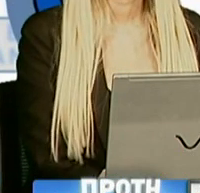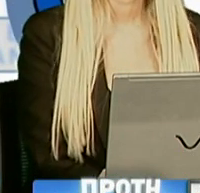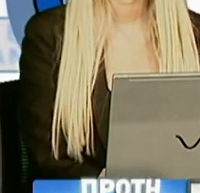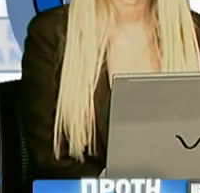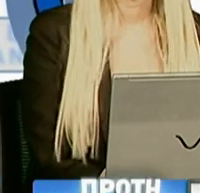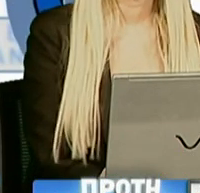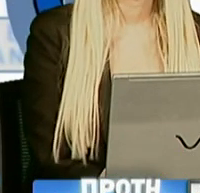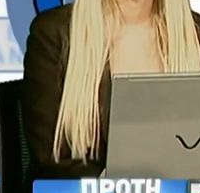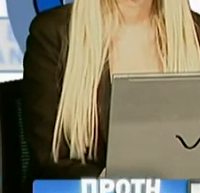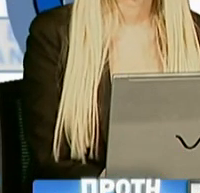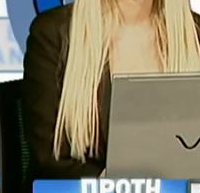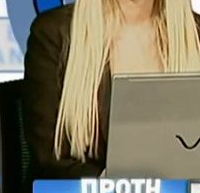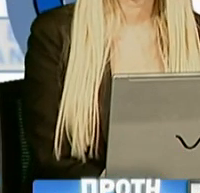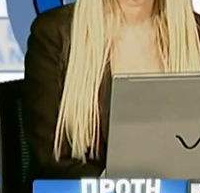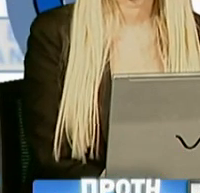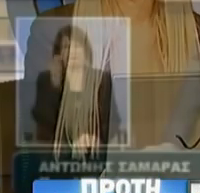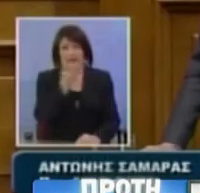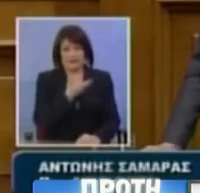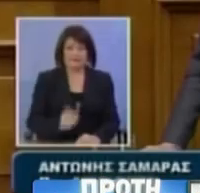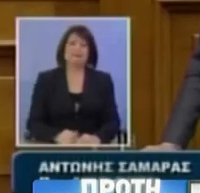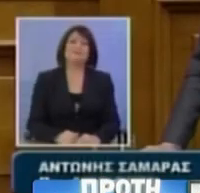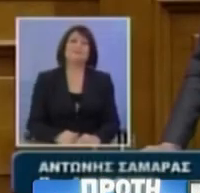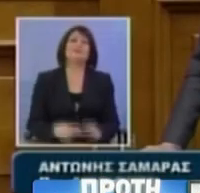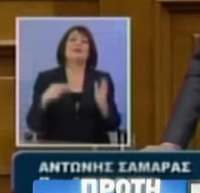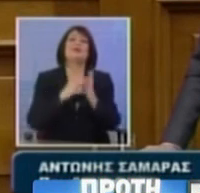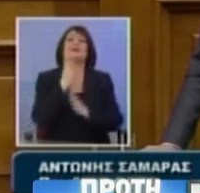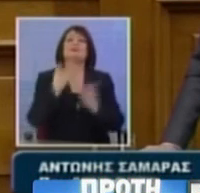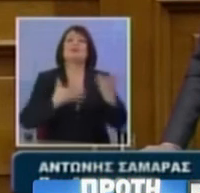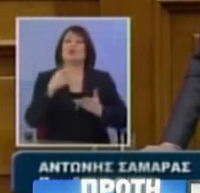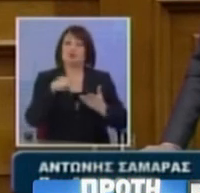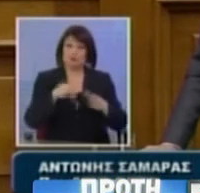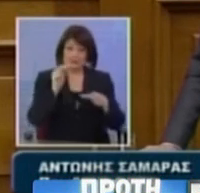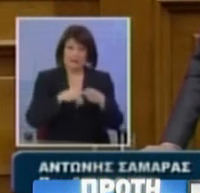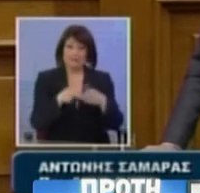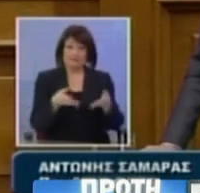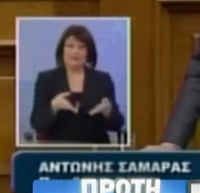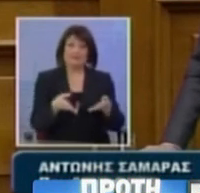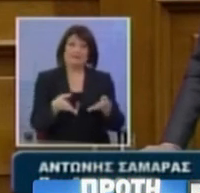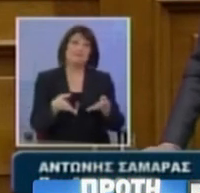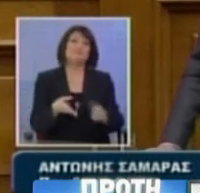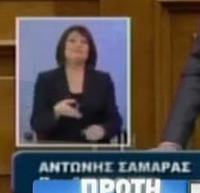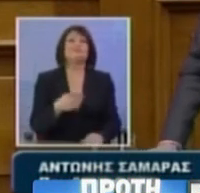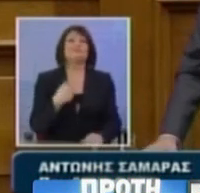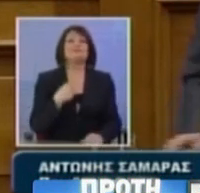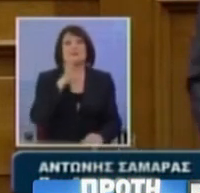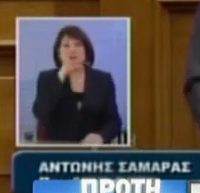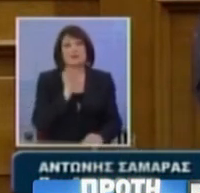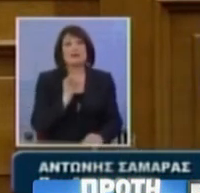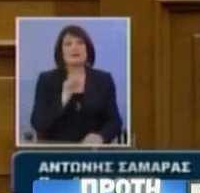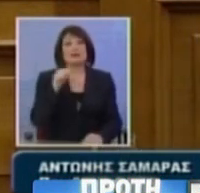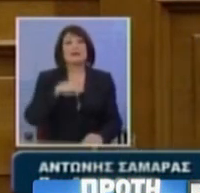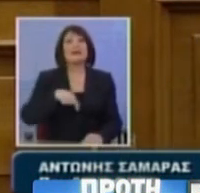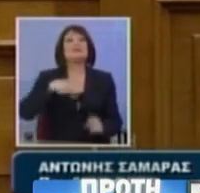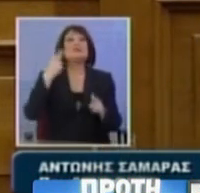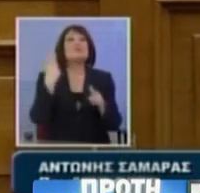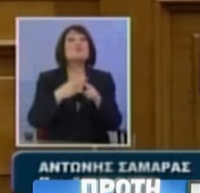κατά ψήφισαν όλοι οι βουλευτές του ΣΥΡΙΖΑ, των Ανεξάρτητων Ελλήνων, της Χρυσής Αυγής, της ΔΙΜΑΡ, του ΚΚΕ, οι